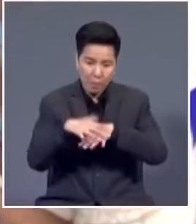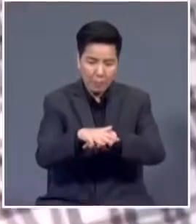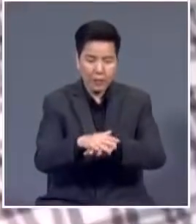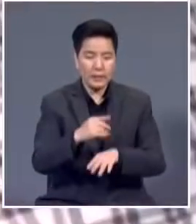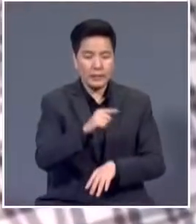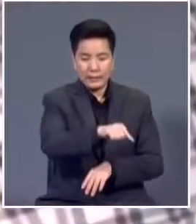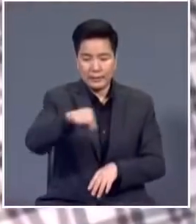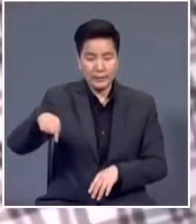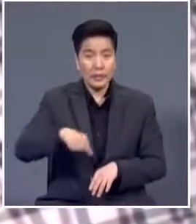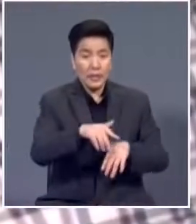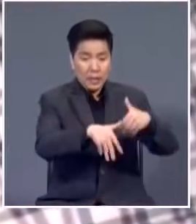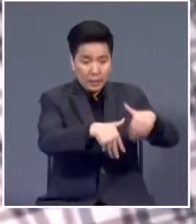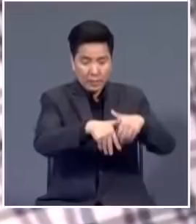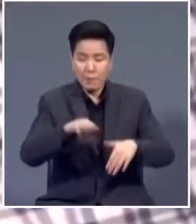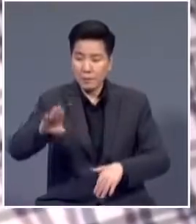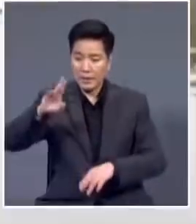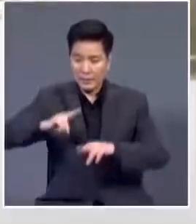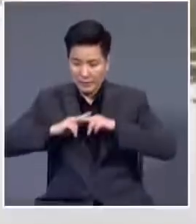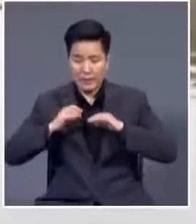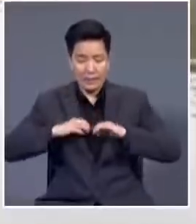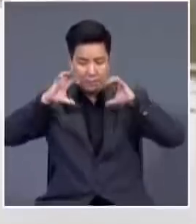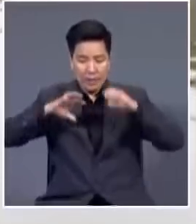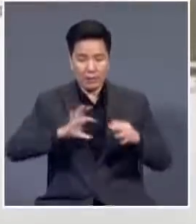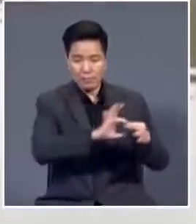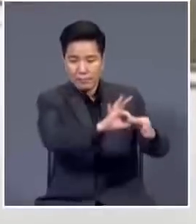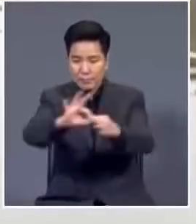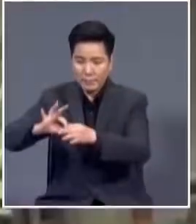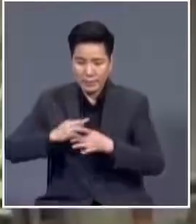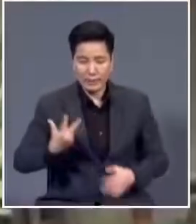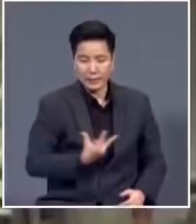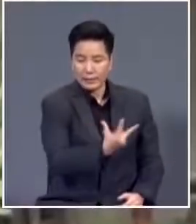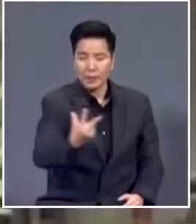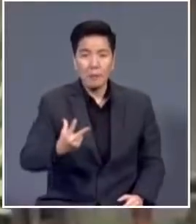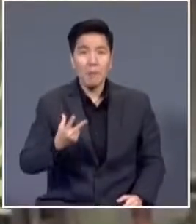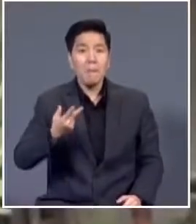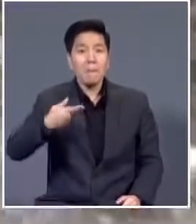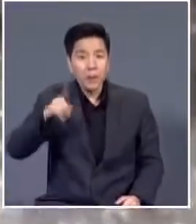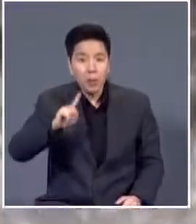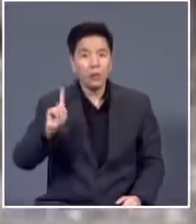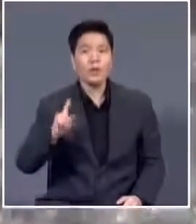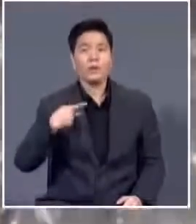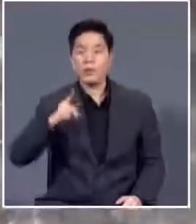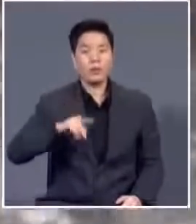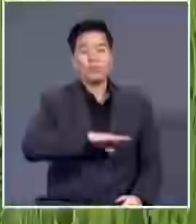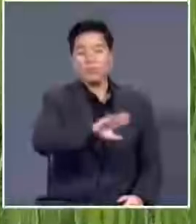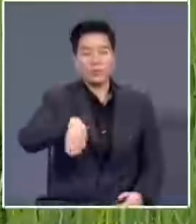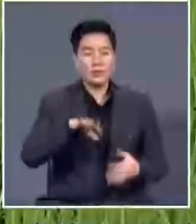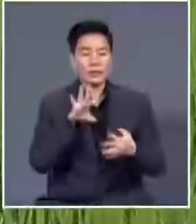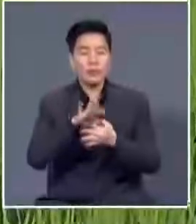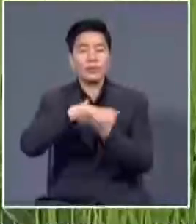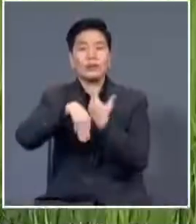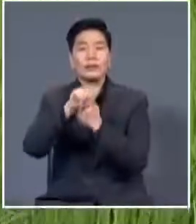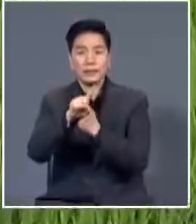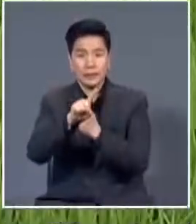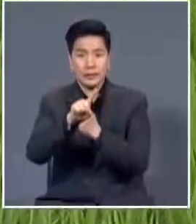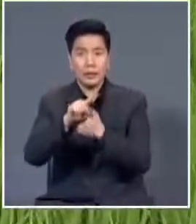ก็คือราษฎร์รัฐและเอกชนนะครับไม่ใช่เป็นการเอื้อประโยชน์ให้ใครเพราะทุกคนนั่นคืออยู่ในห่วงโซ่เศรษฐกิจทั้งสิ้น